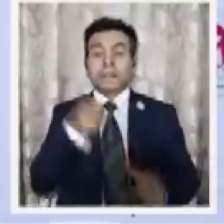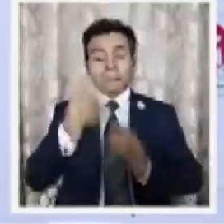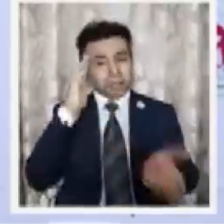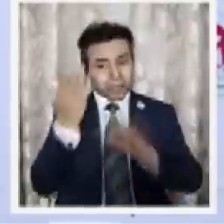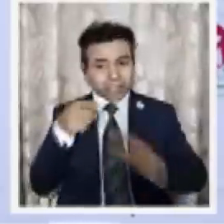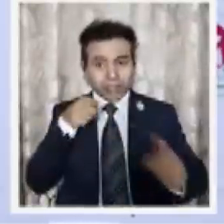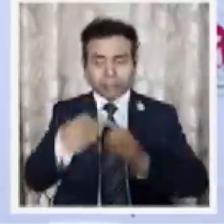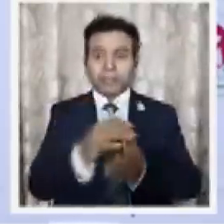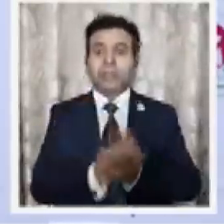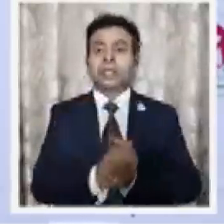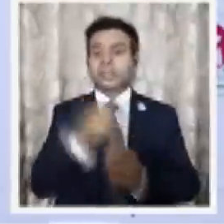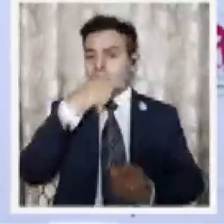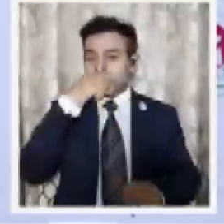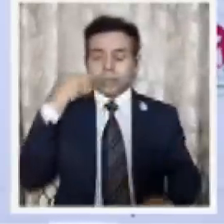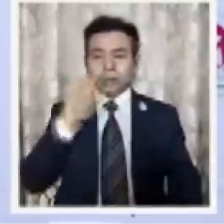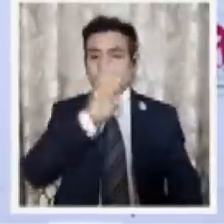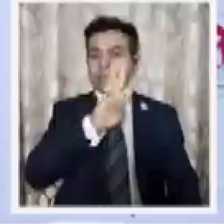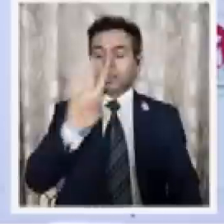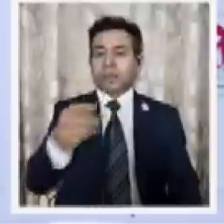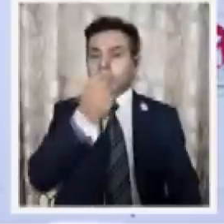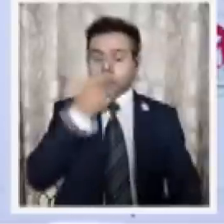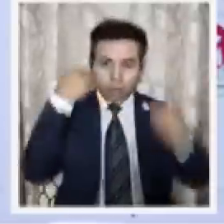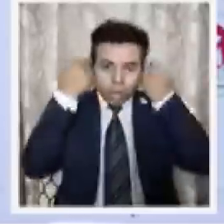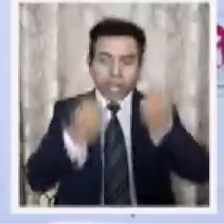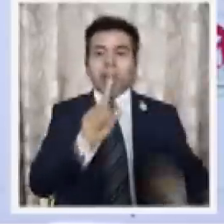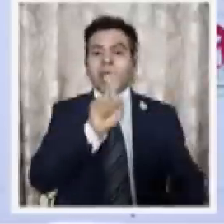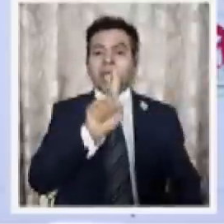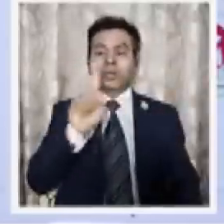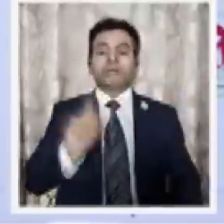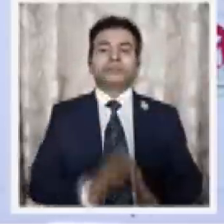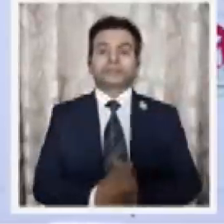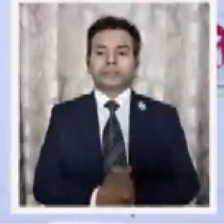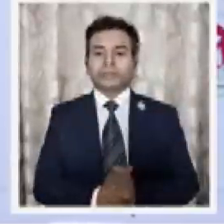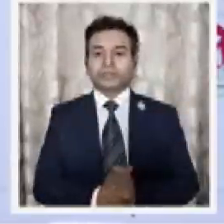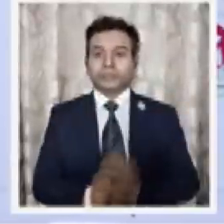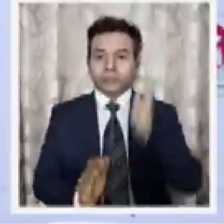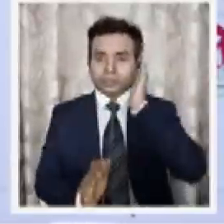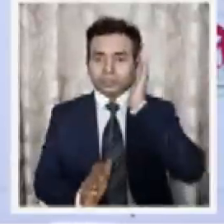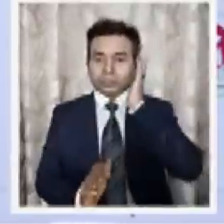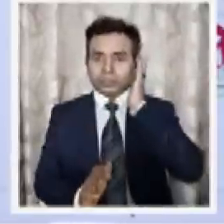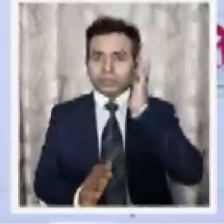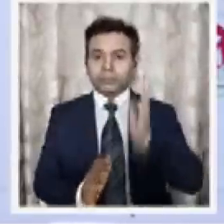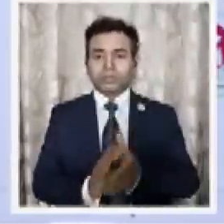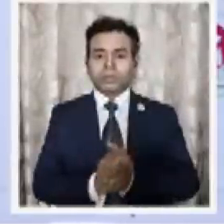1.27%। যারা মৃত্যুবরণ করেছেন 24 ঘন্টায়, তাদের মধ্যে পুরুষ 33 জন, নারী 11 জন।